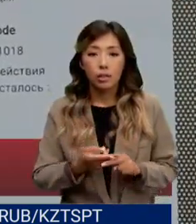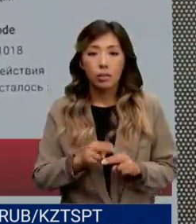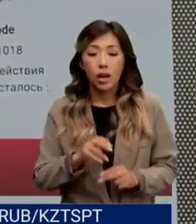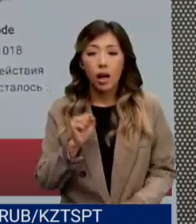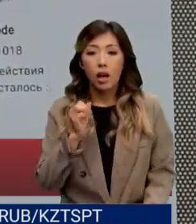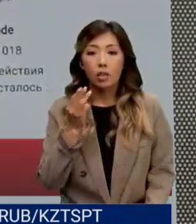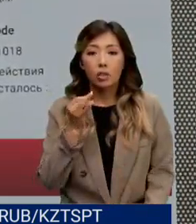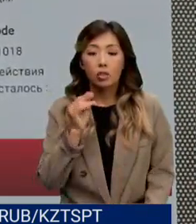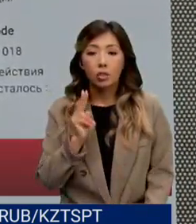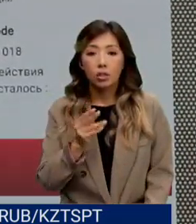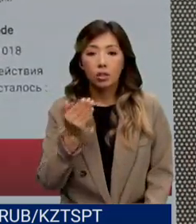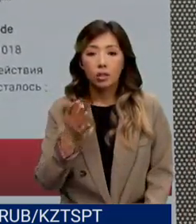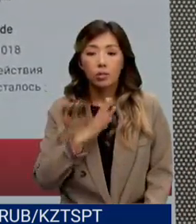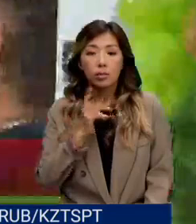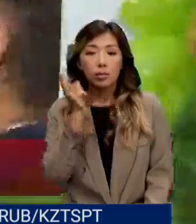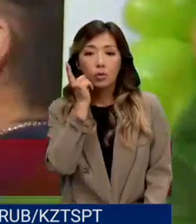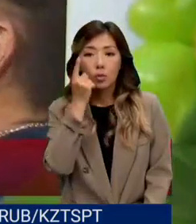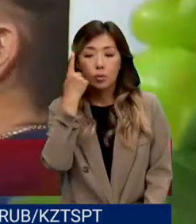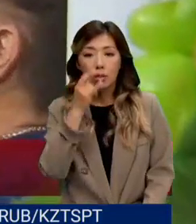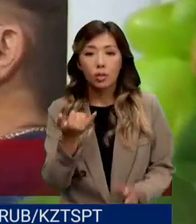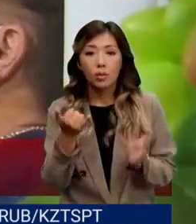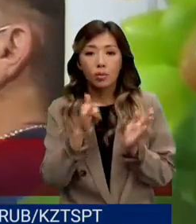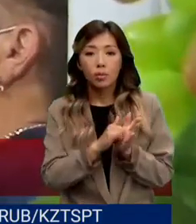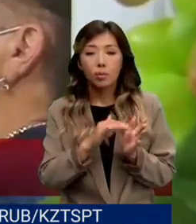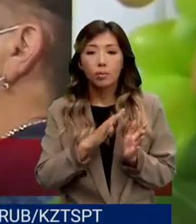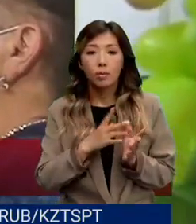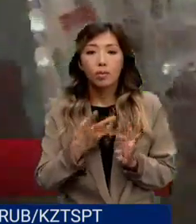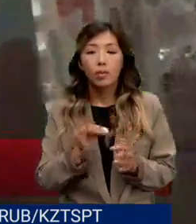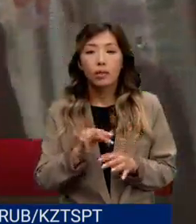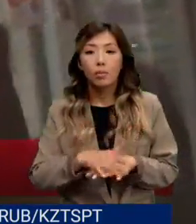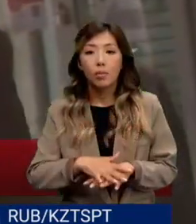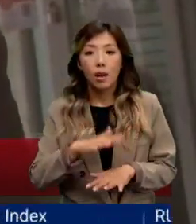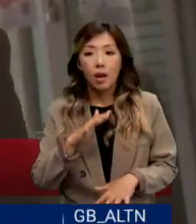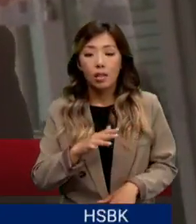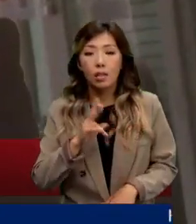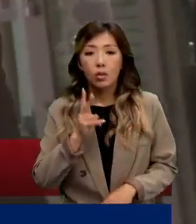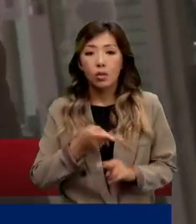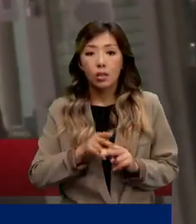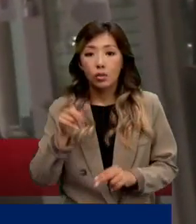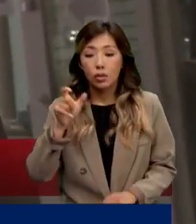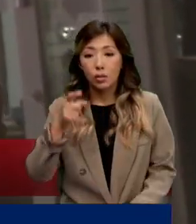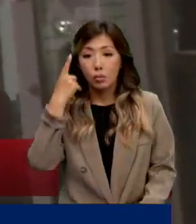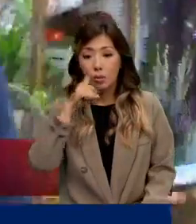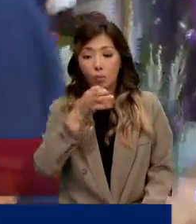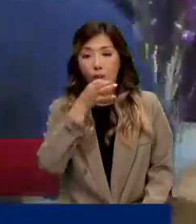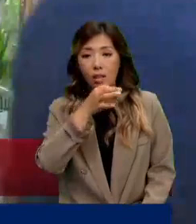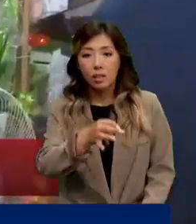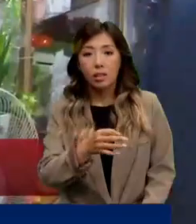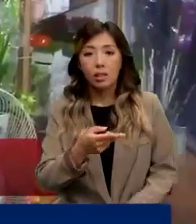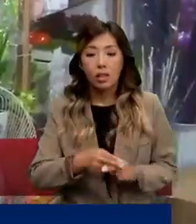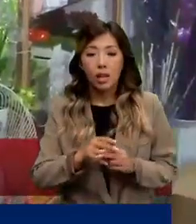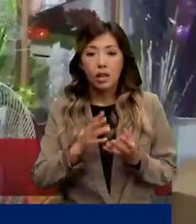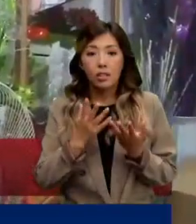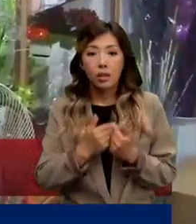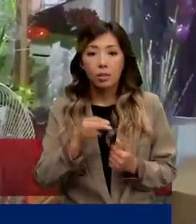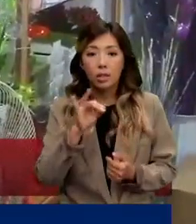известно, «Ашек» был интегрирован в мобильные приложения казахстанских банков. Но, как утверждает разработчик Виталий Пустовойтенко, утечки